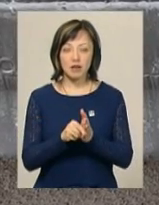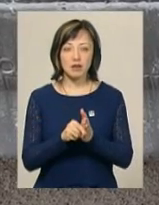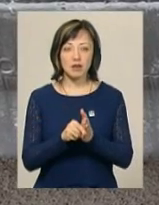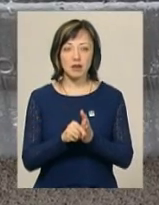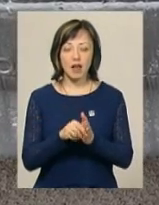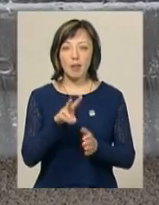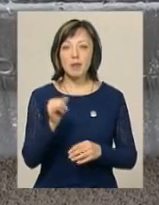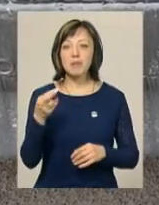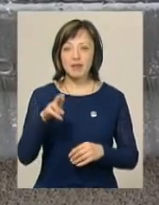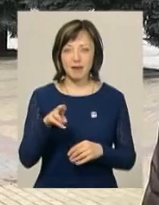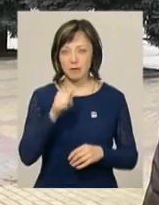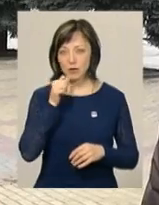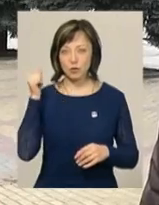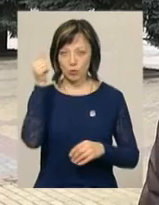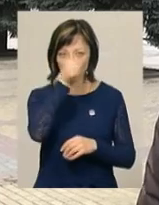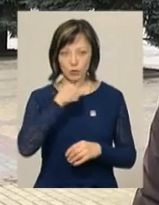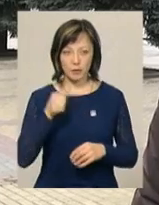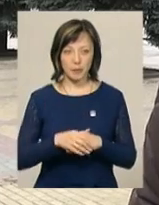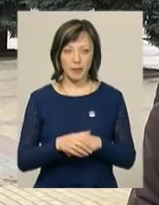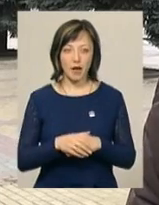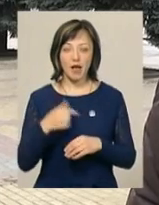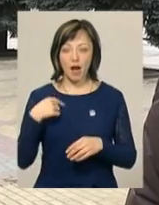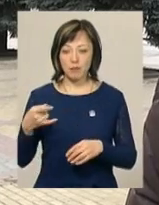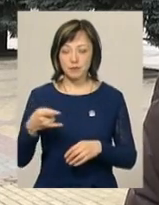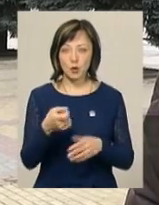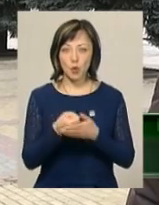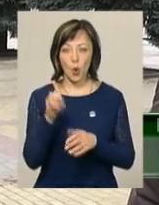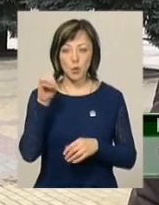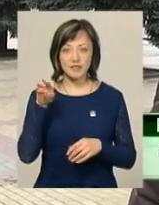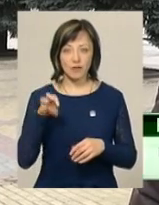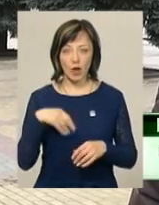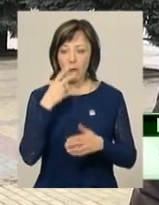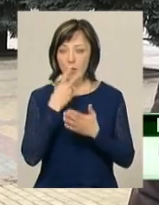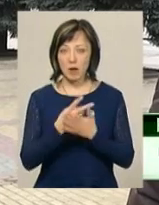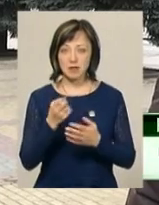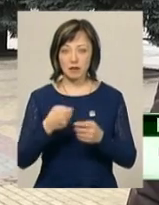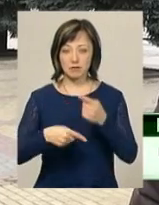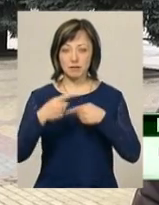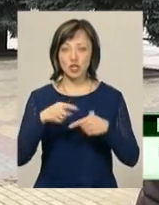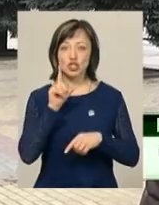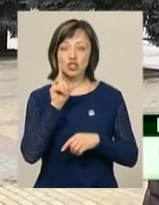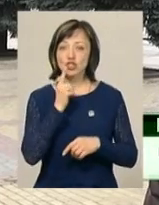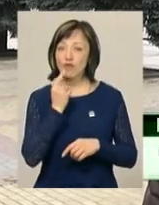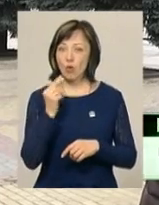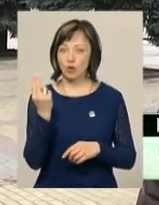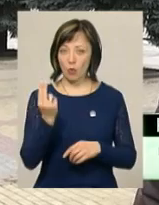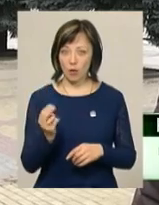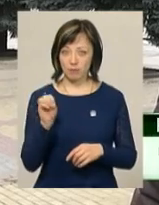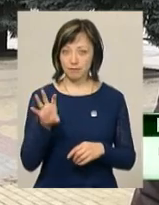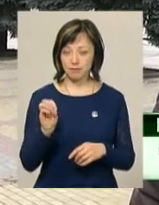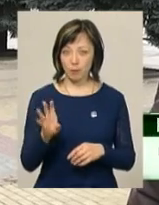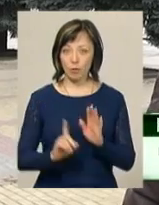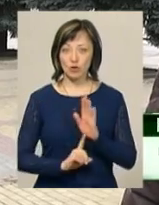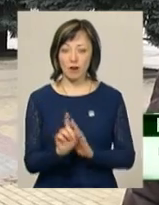втрапив у липні минулого року. «Наближаючись до світофору, побачив, що він зараз буде переключатися на червений колір і, відповідно,